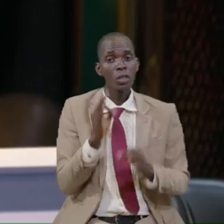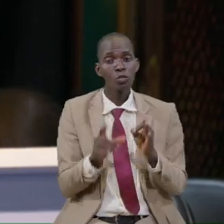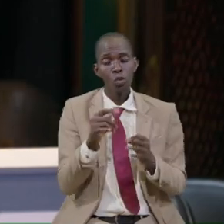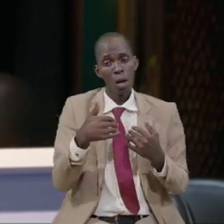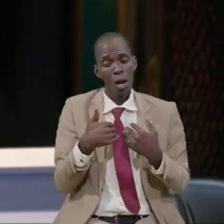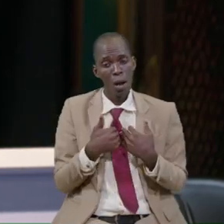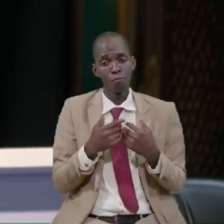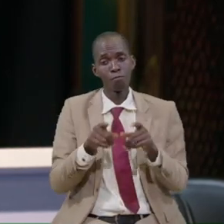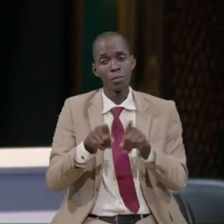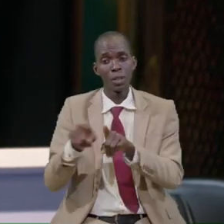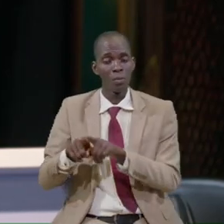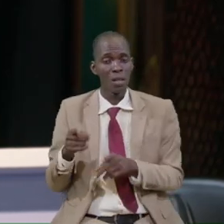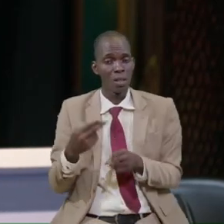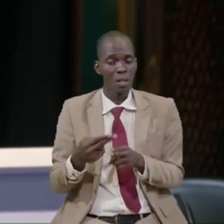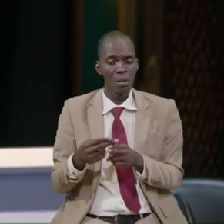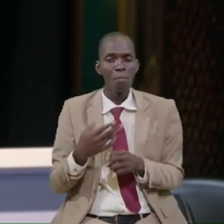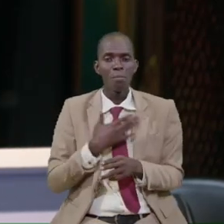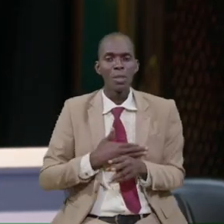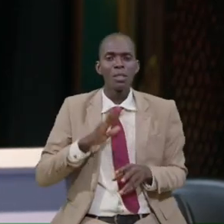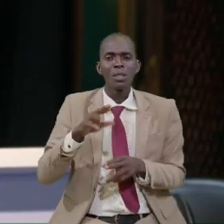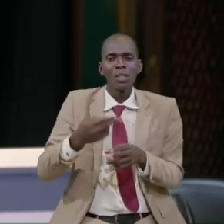surnom là. Donc